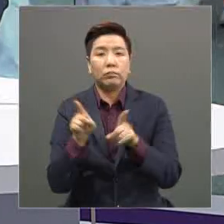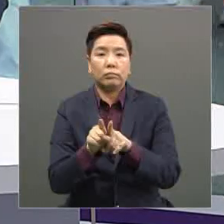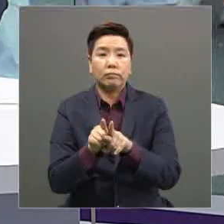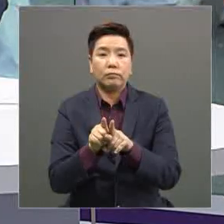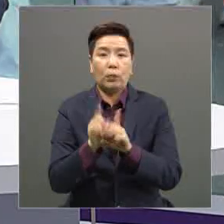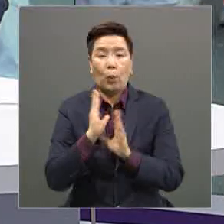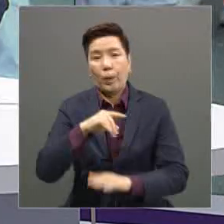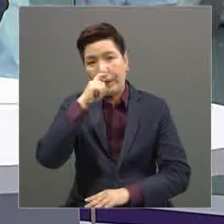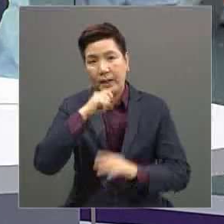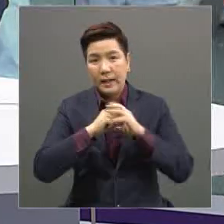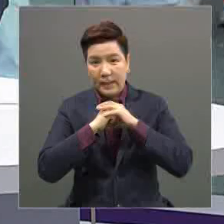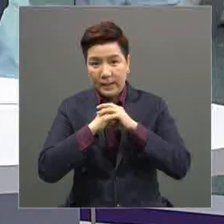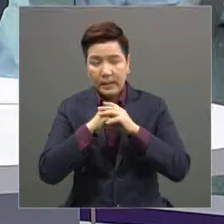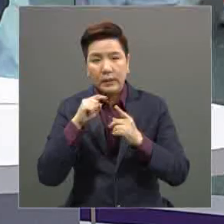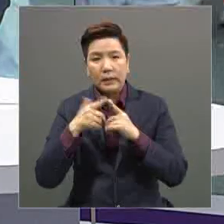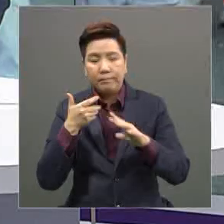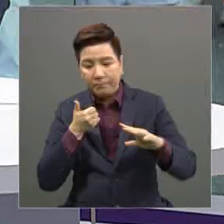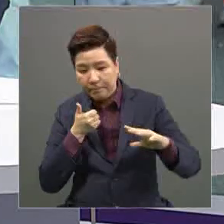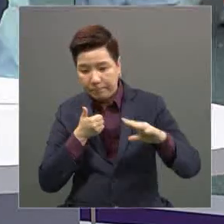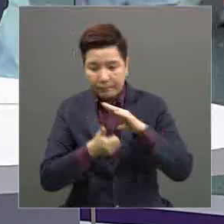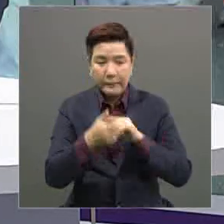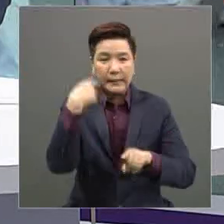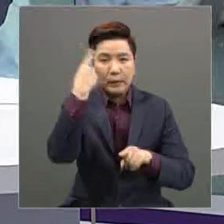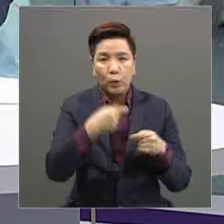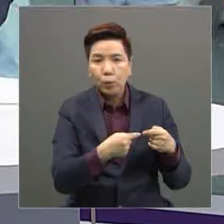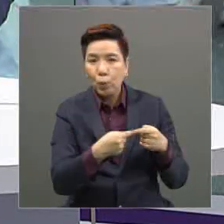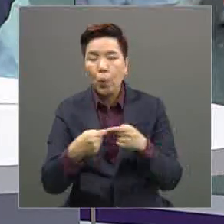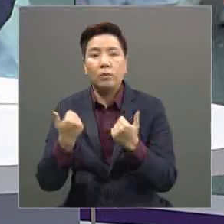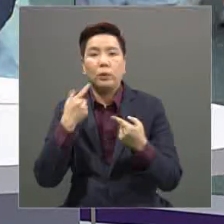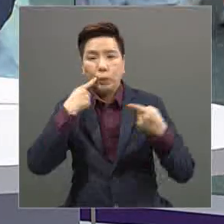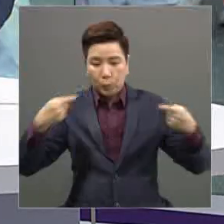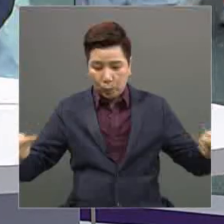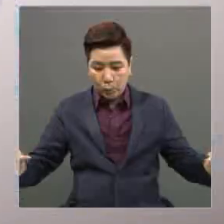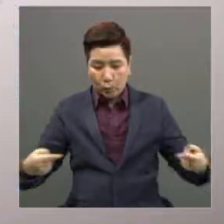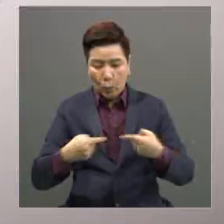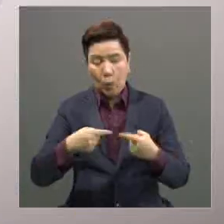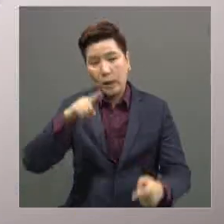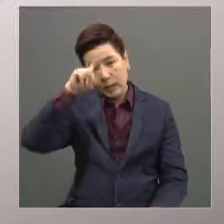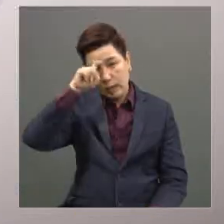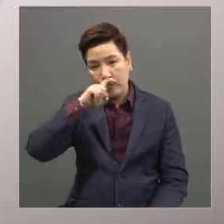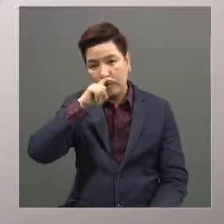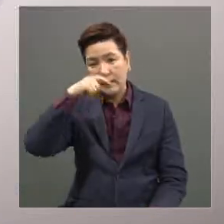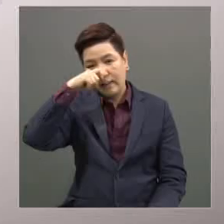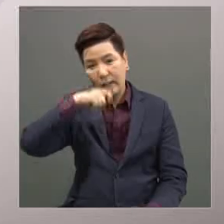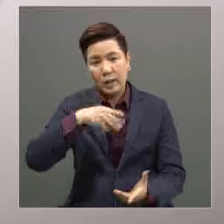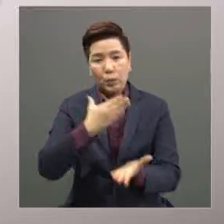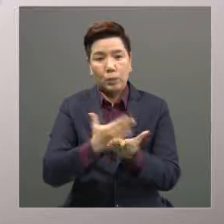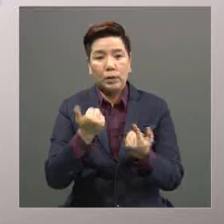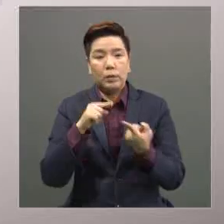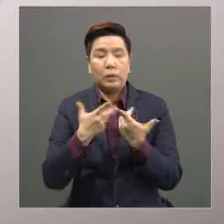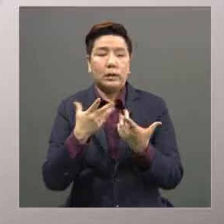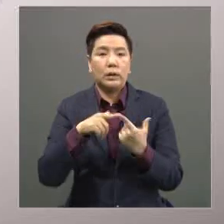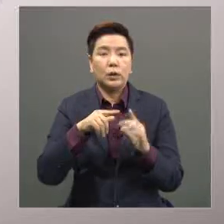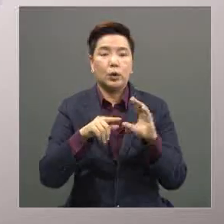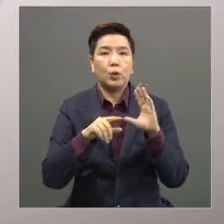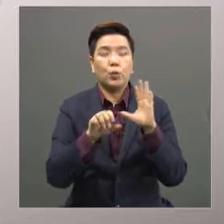ะครับที่คนไทยเชื้อสายจีนเนี่ยก็เดินทางออกไปเที่ยวต่อเนื่องกันเพราะว่าตรงกับวันหยุดเสาร์อาทิตย์ของไทยกันด้วยนะครับเริ่มกันที่บรรยากาศ